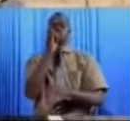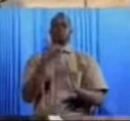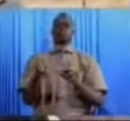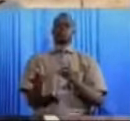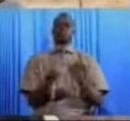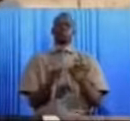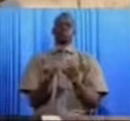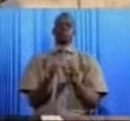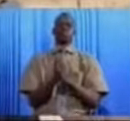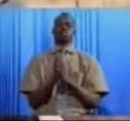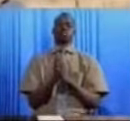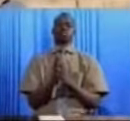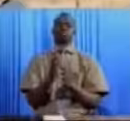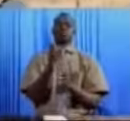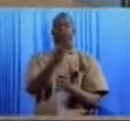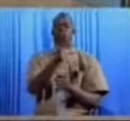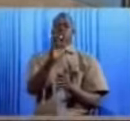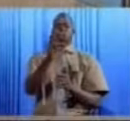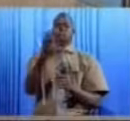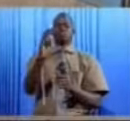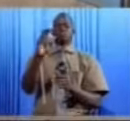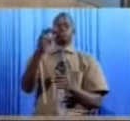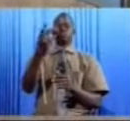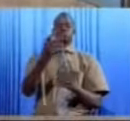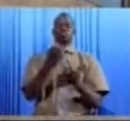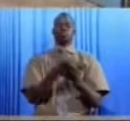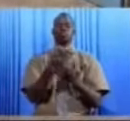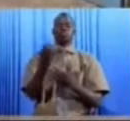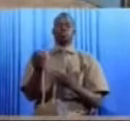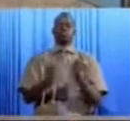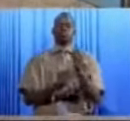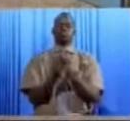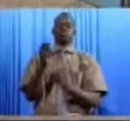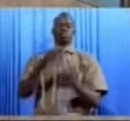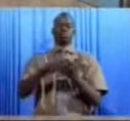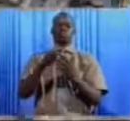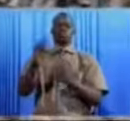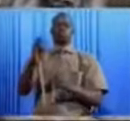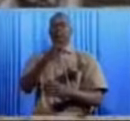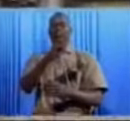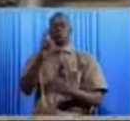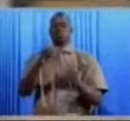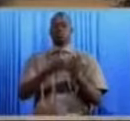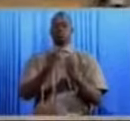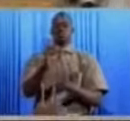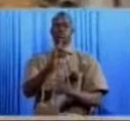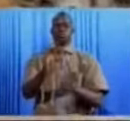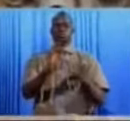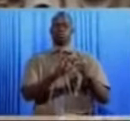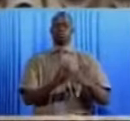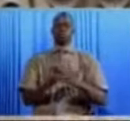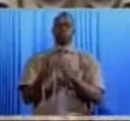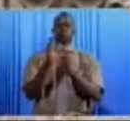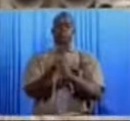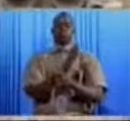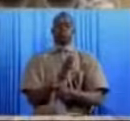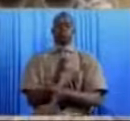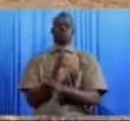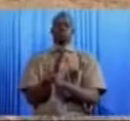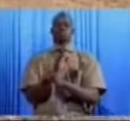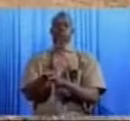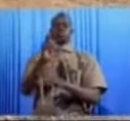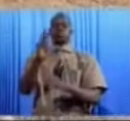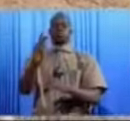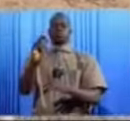château d'eau de 300 mètres que financier à hauteur de plus d'un milliard deux cents millions de francs cfa par la coopération allemande kfw